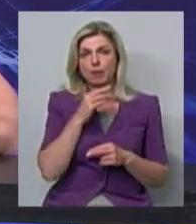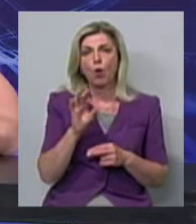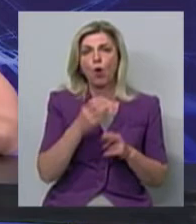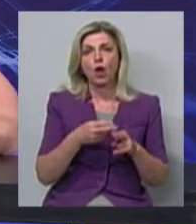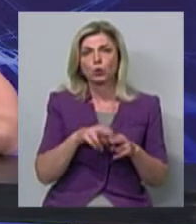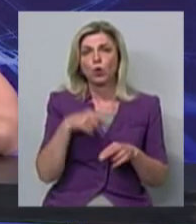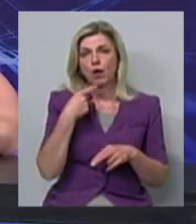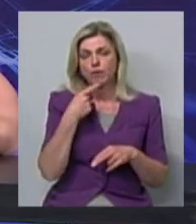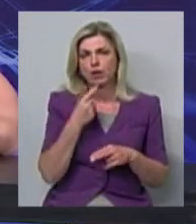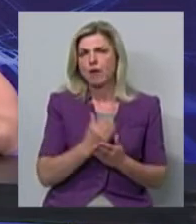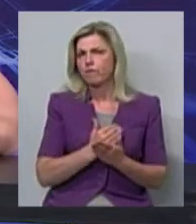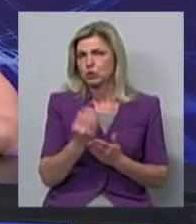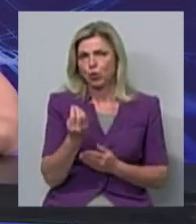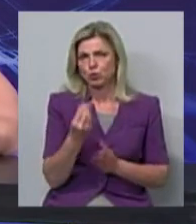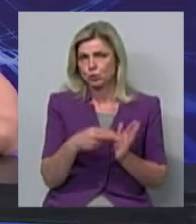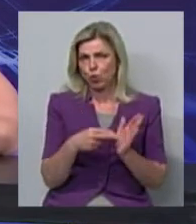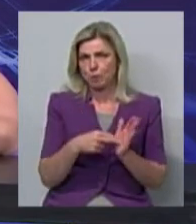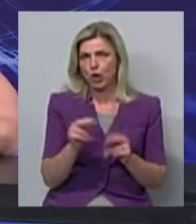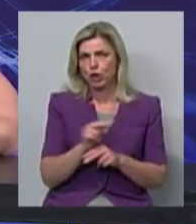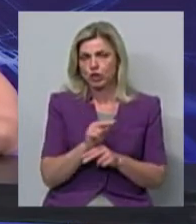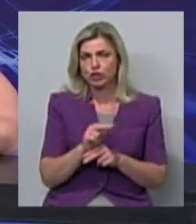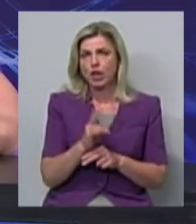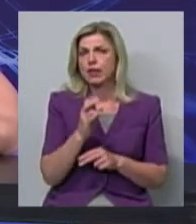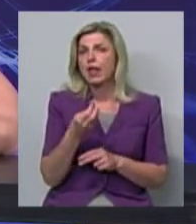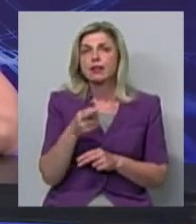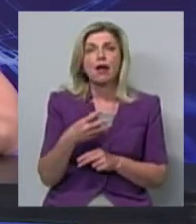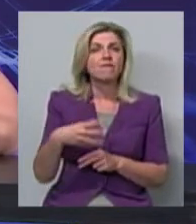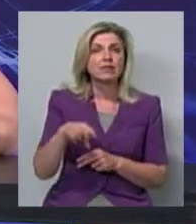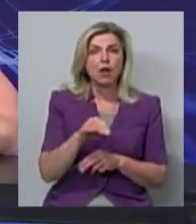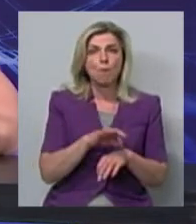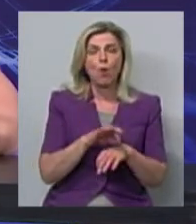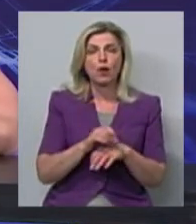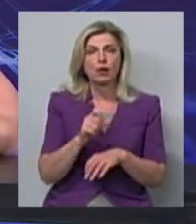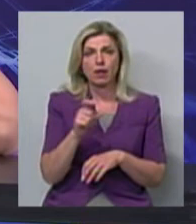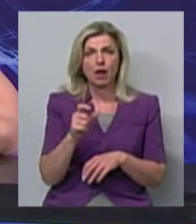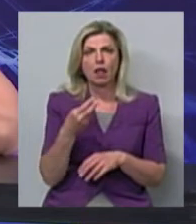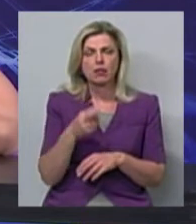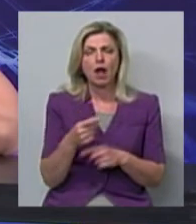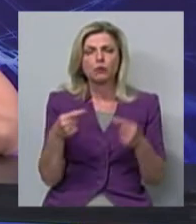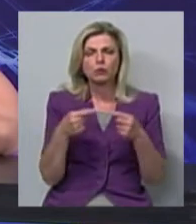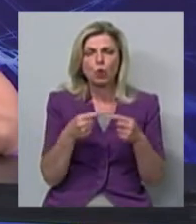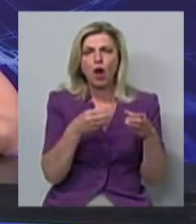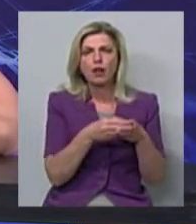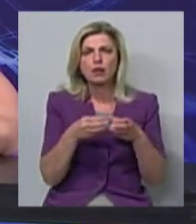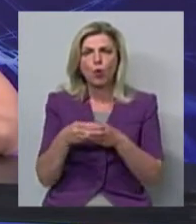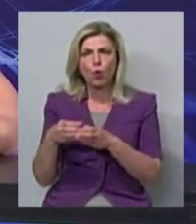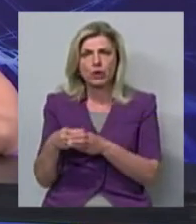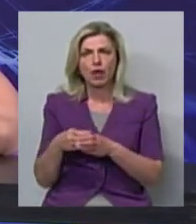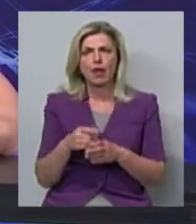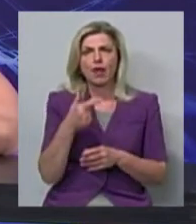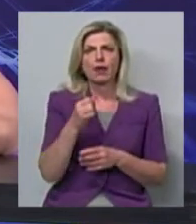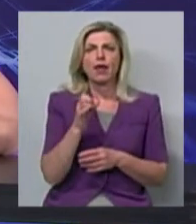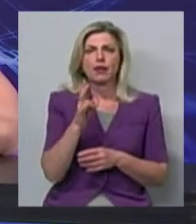о высокой стоимости лечения. Он даже не для всех больных. Он для определенных категорий с определенным дефектом